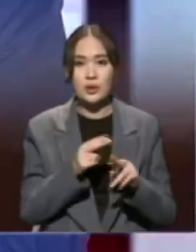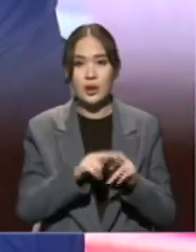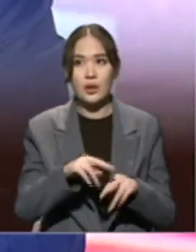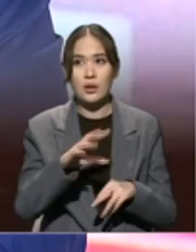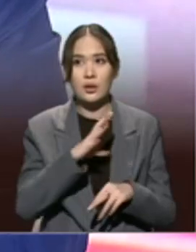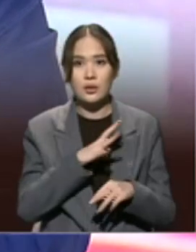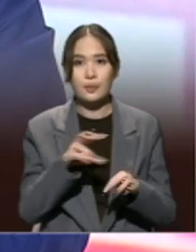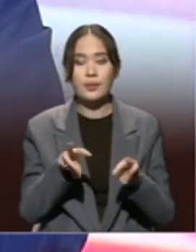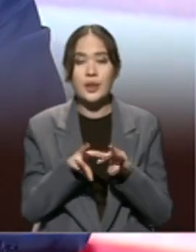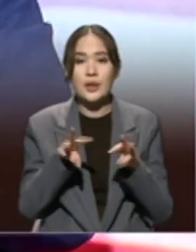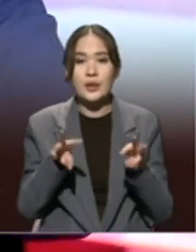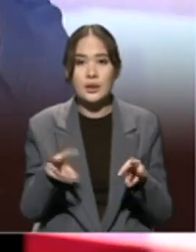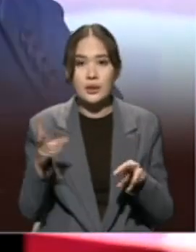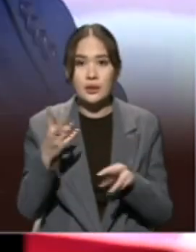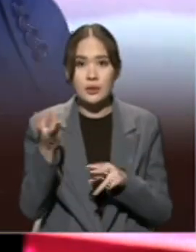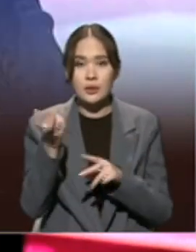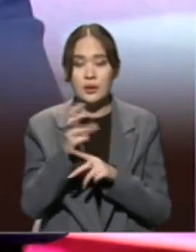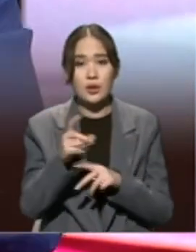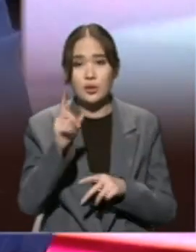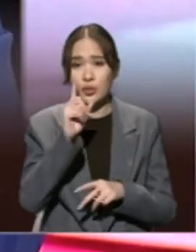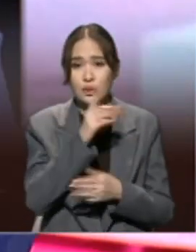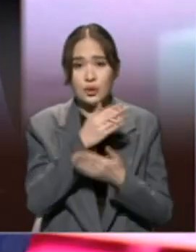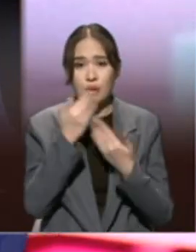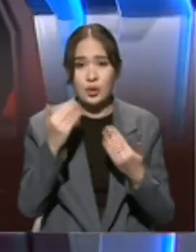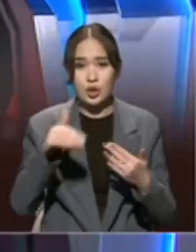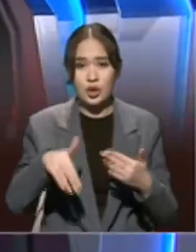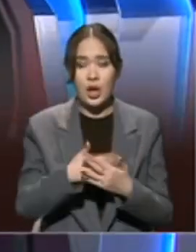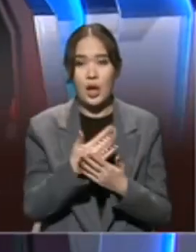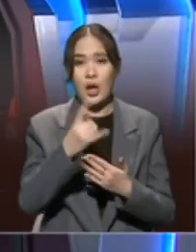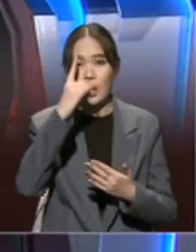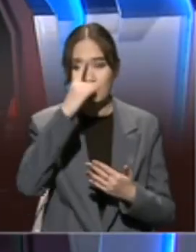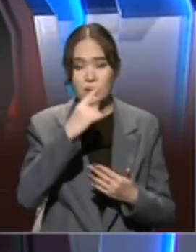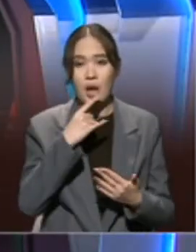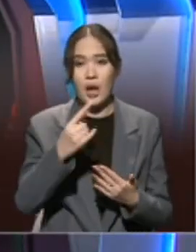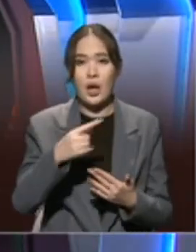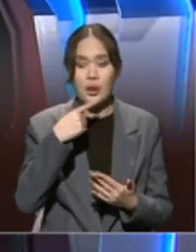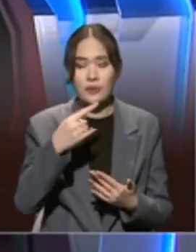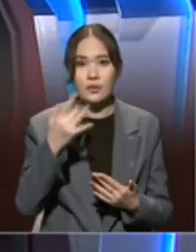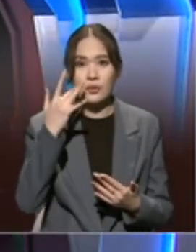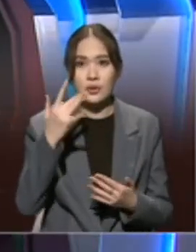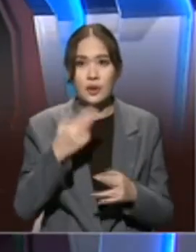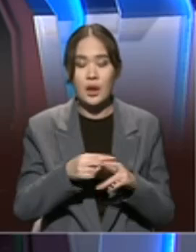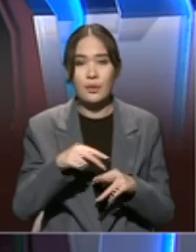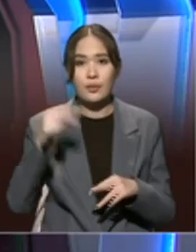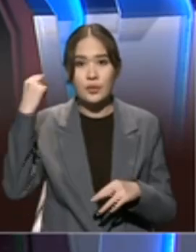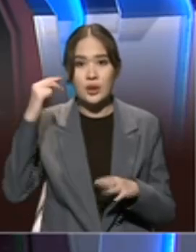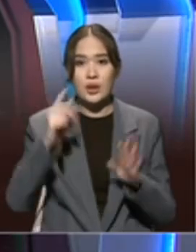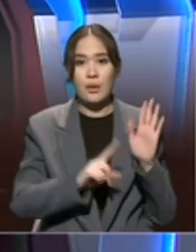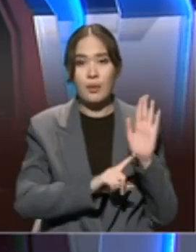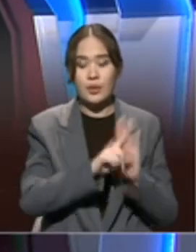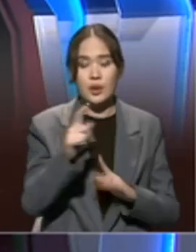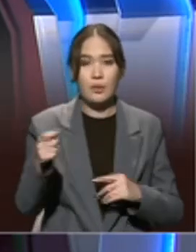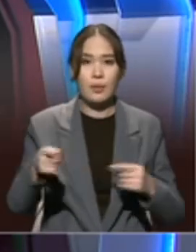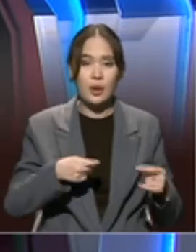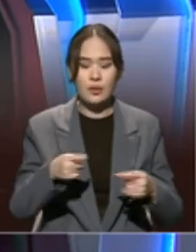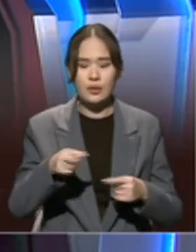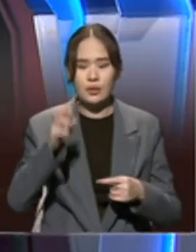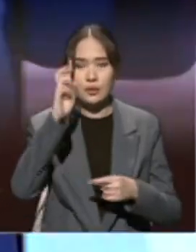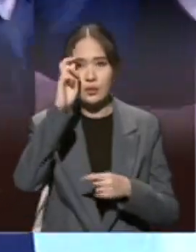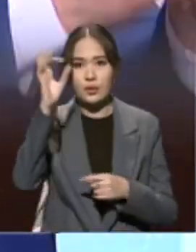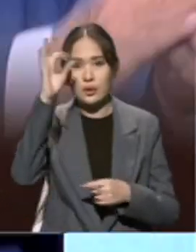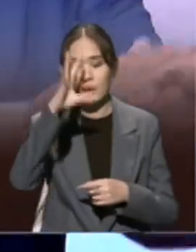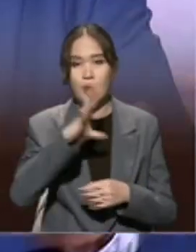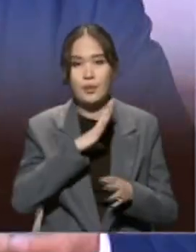президентіміз министрліктен келу керек, келмейді олар. Жаңа Қазақстан деп отырмыз, жаңа Қазақстан деп отырмыз. Бұл президенттен бастап, провинциядан, үкіметтен бастап,